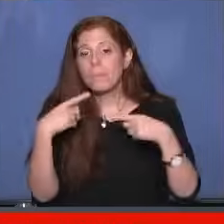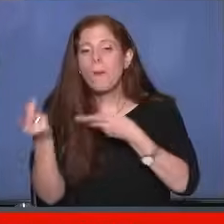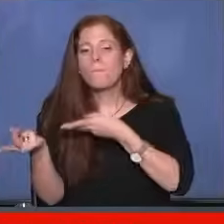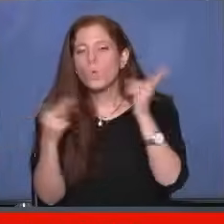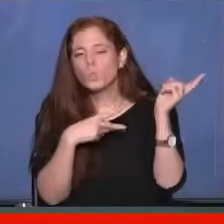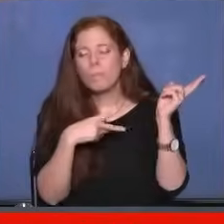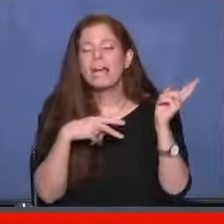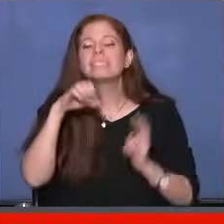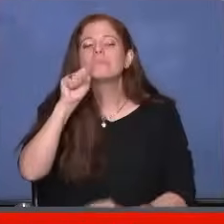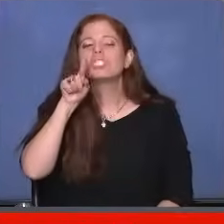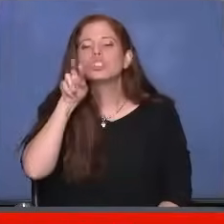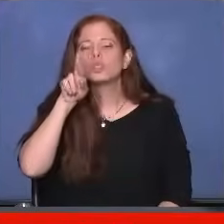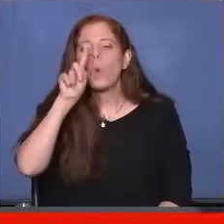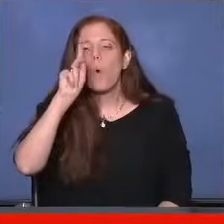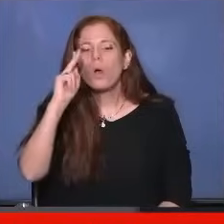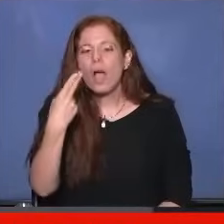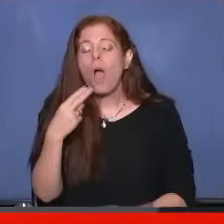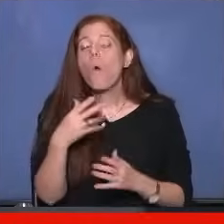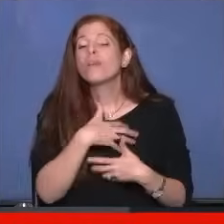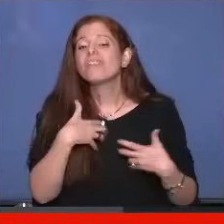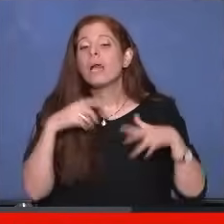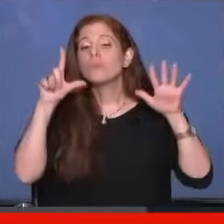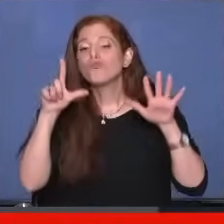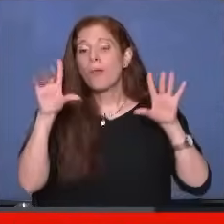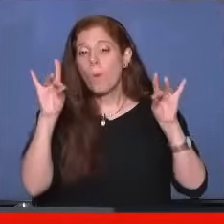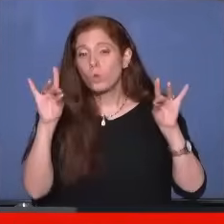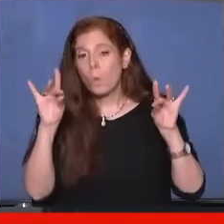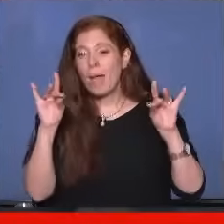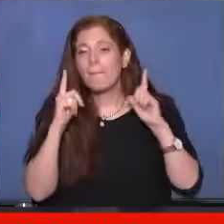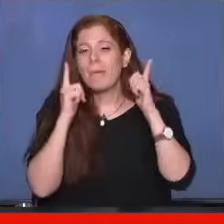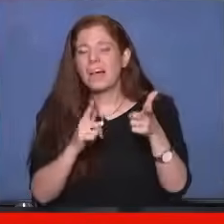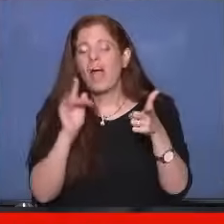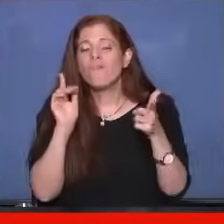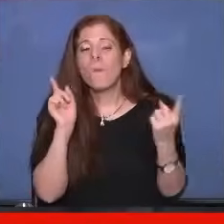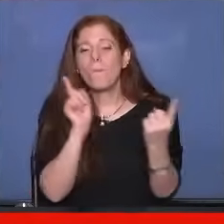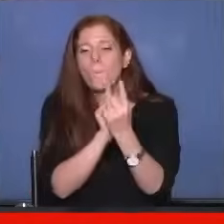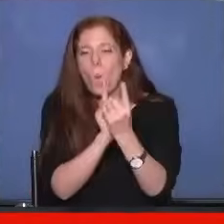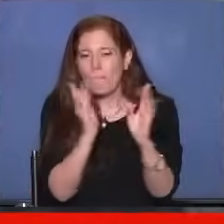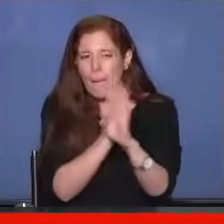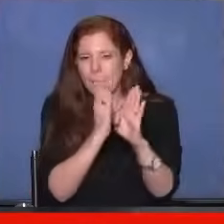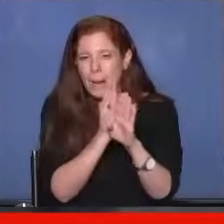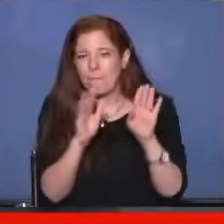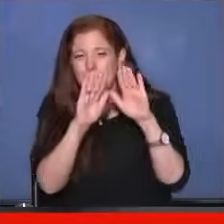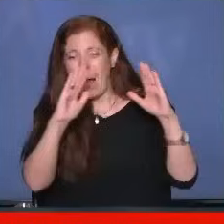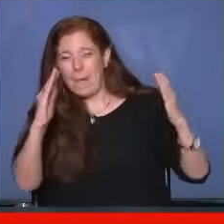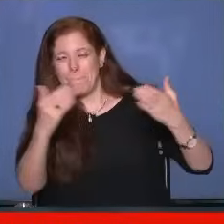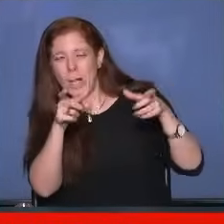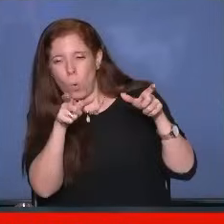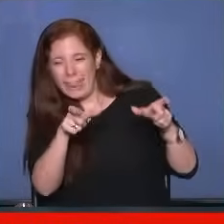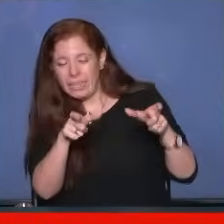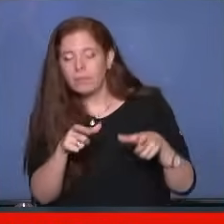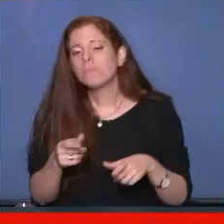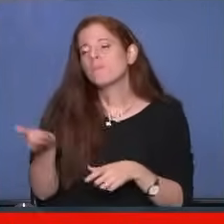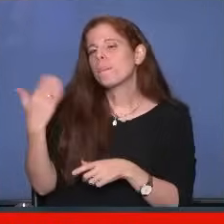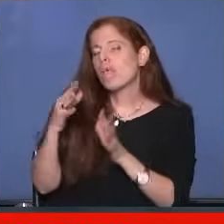סורוקה. הוא נפצע בשבעה באוקטובר, בקרב מול מחבלים במיגונית במוצב כיסופים. במיגונית היינו 19